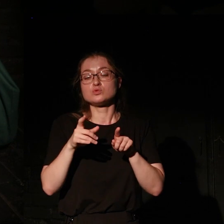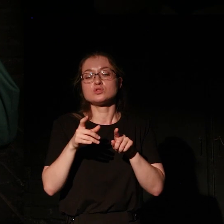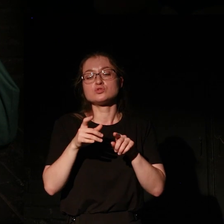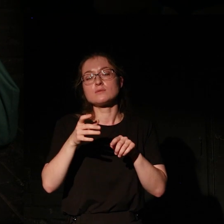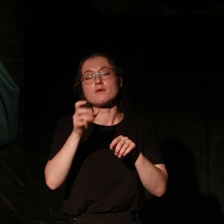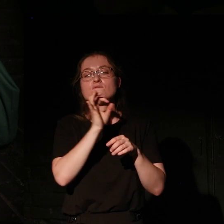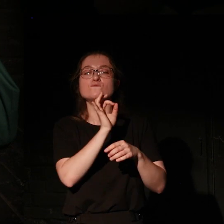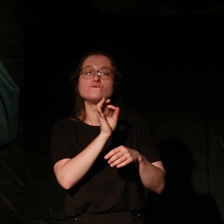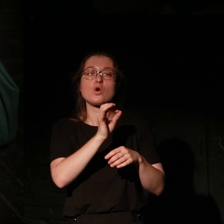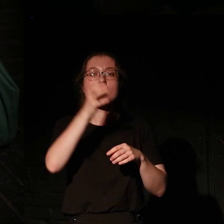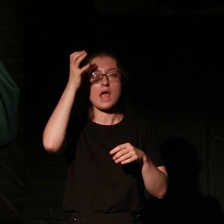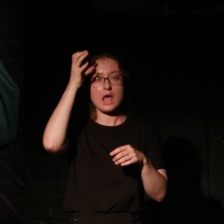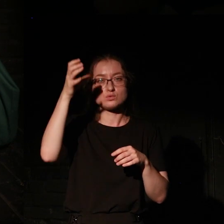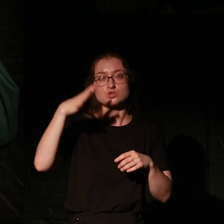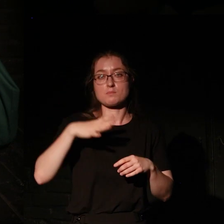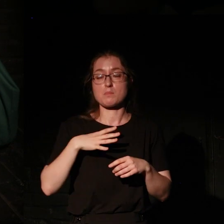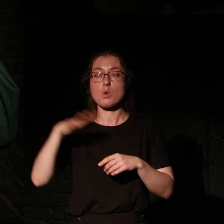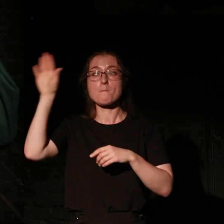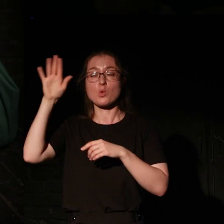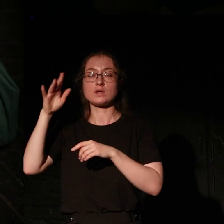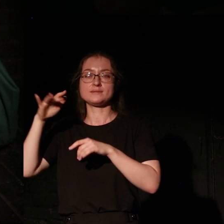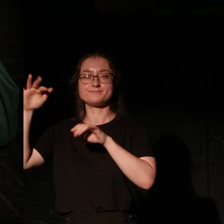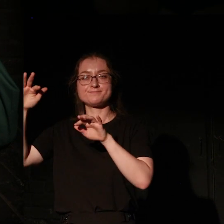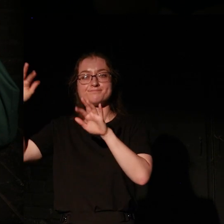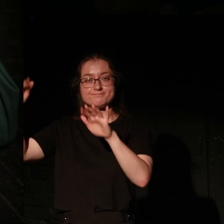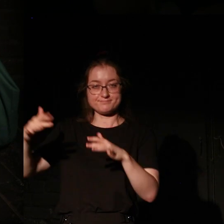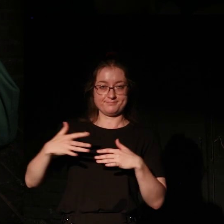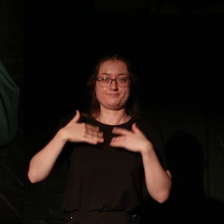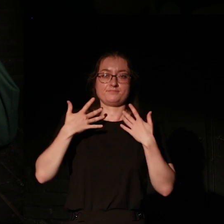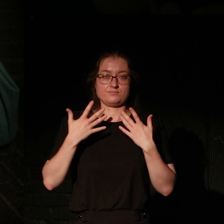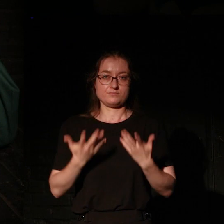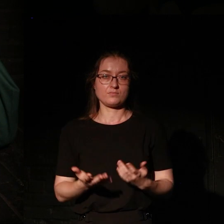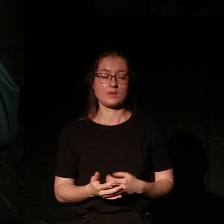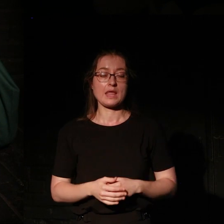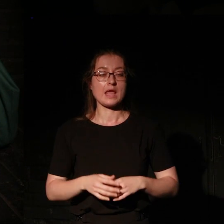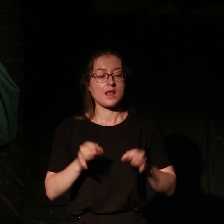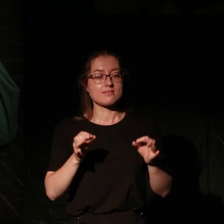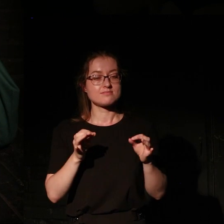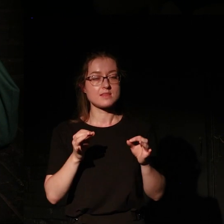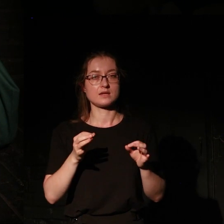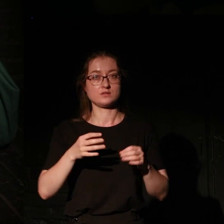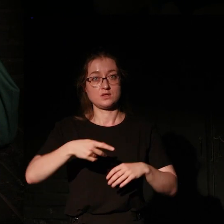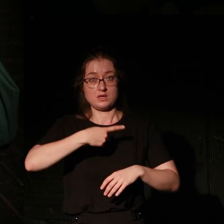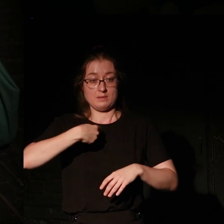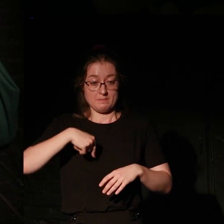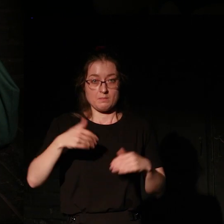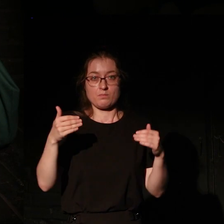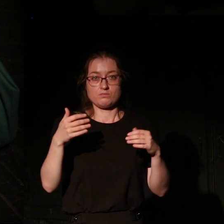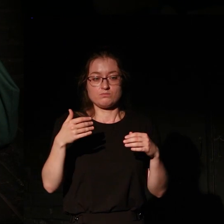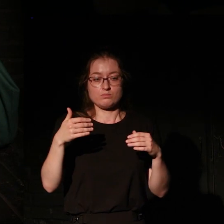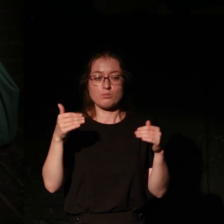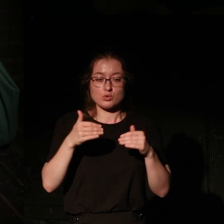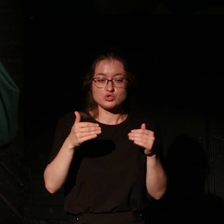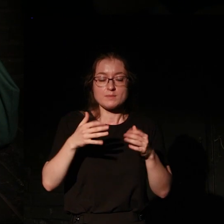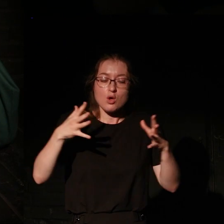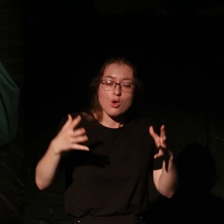inspirowani przez Boga. Ale teraz, żebyśmy my z kolei mogli odnaleźć to Słowo Boże właśnie